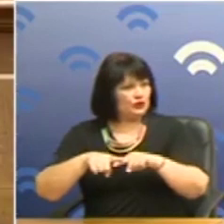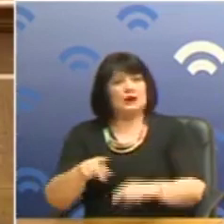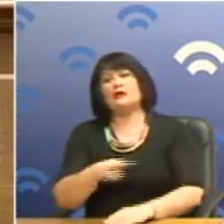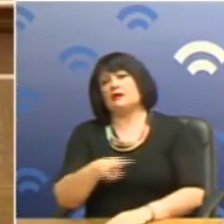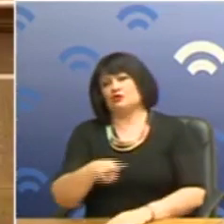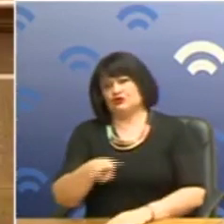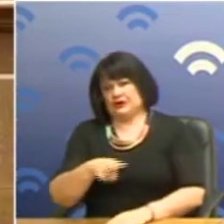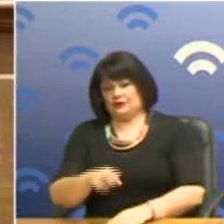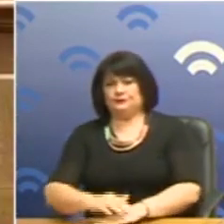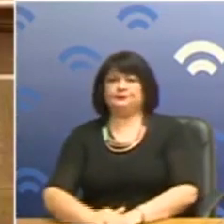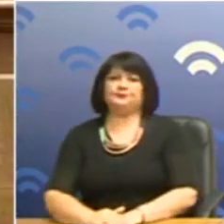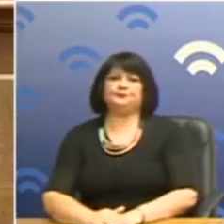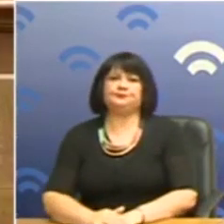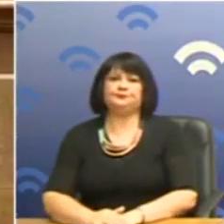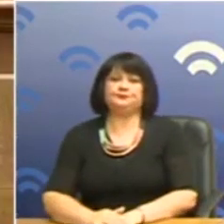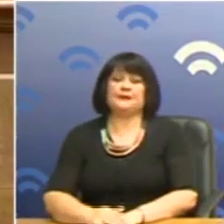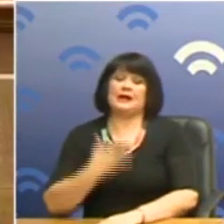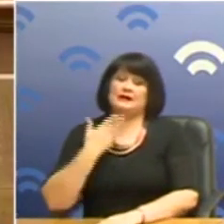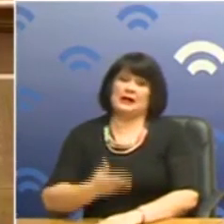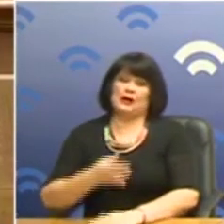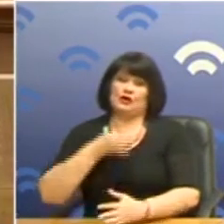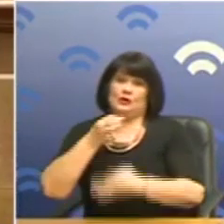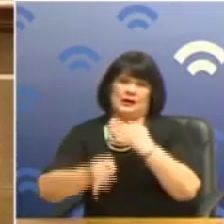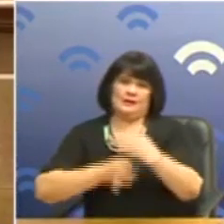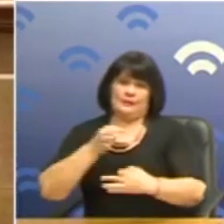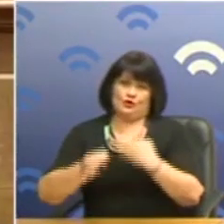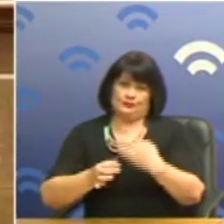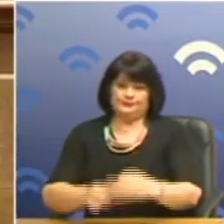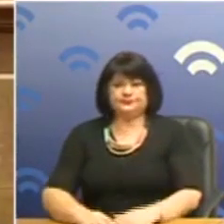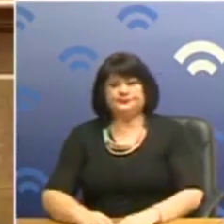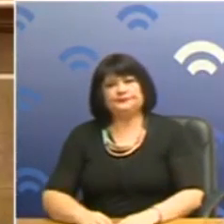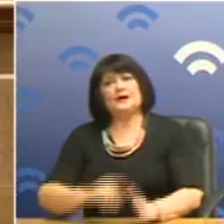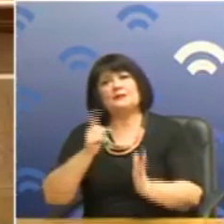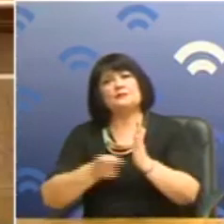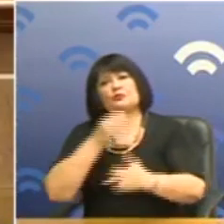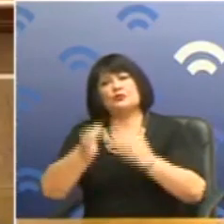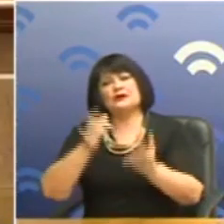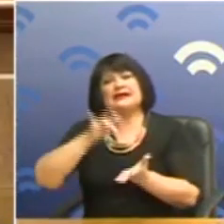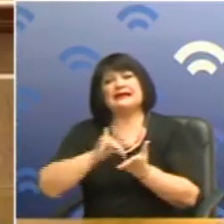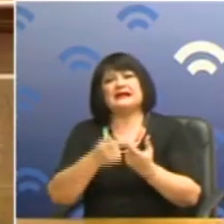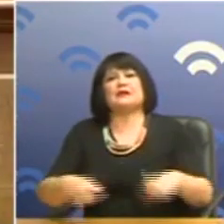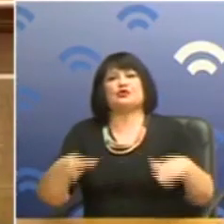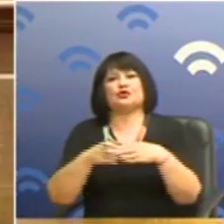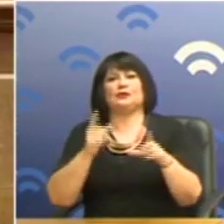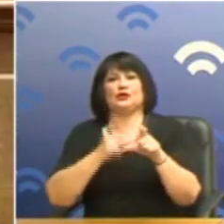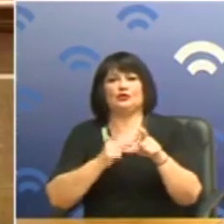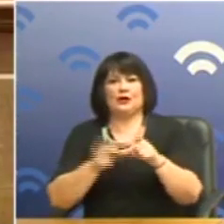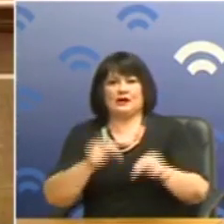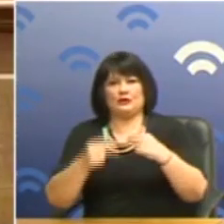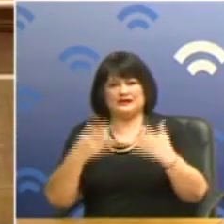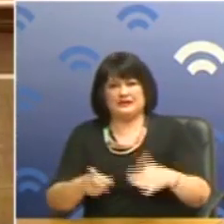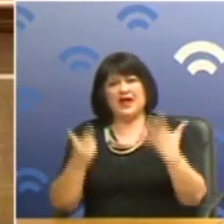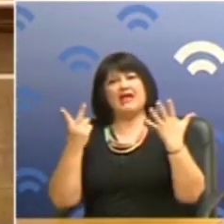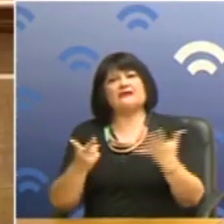τους. Κλείνω με το εξής. Στην πρώτη ανακοίνωση της Κεντρικής Επιτροπής του κόμματός μας μετά τις εκλογές της